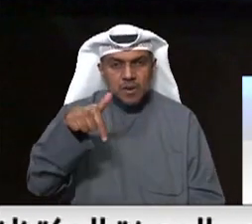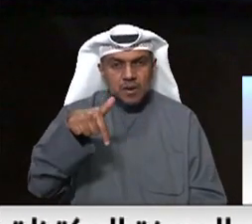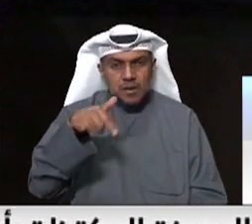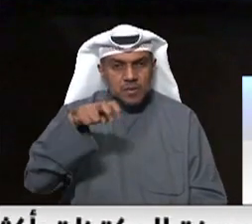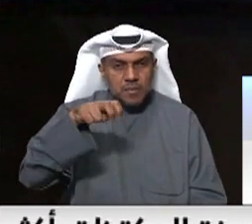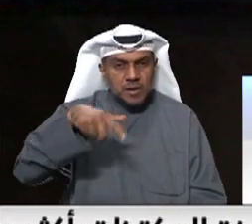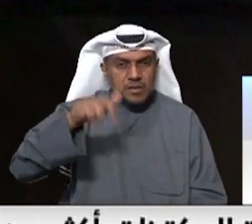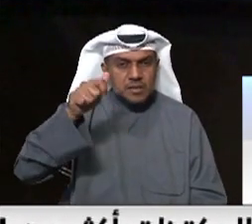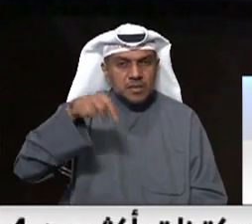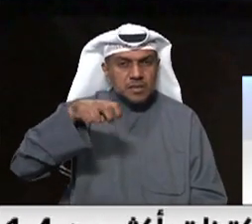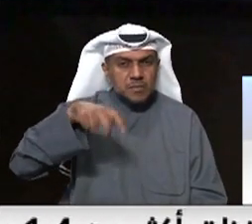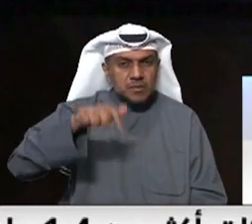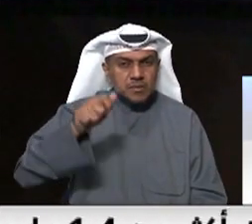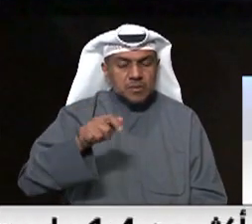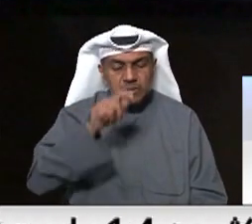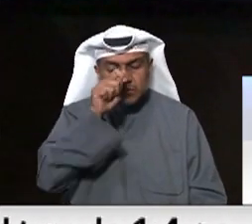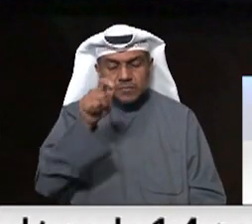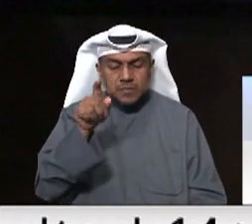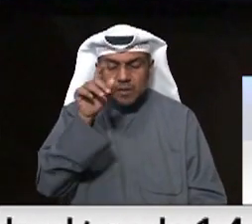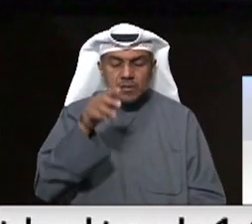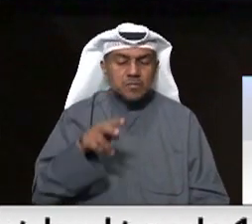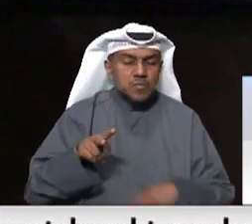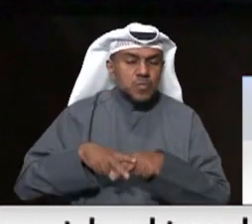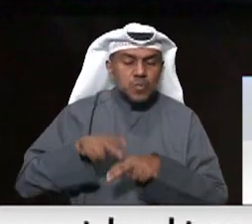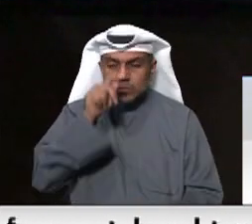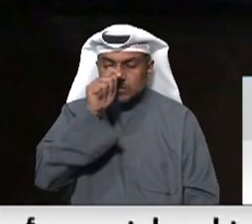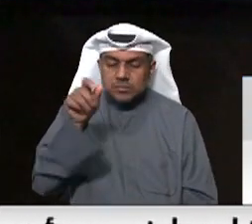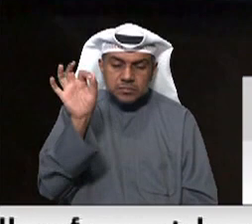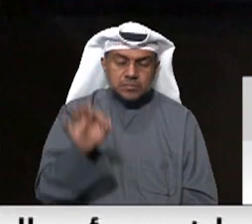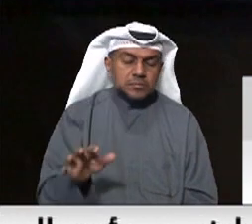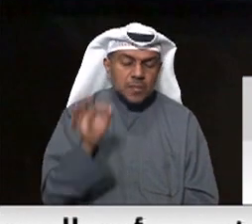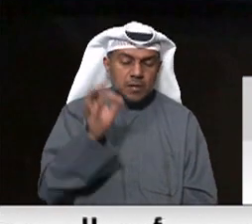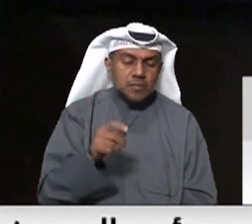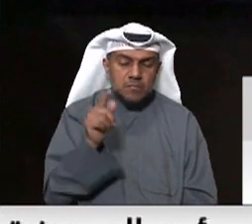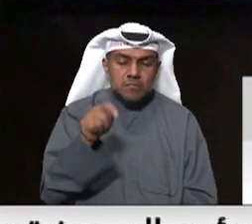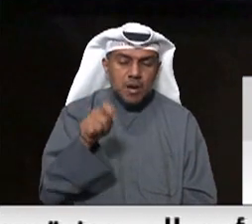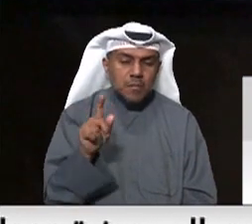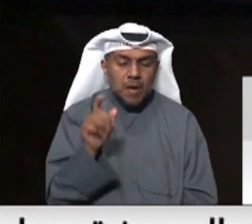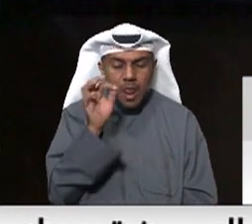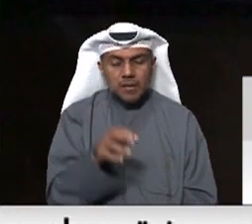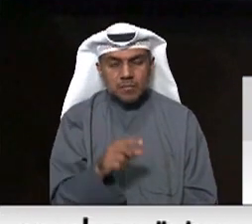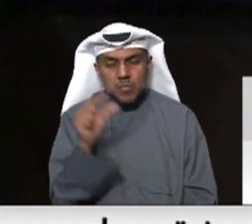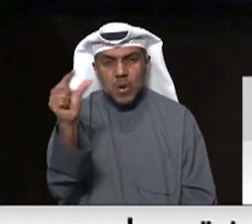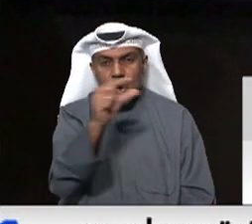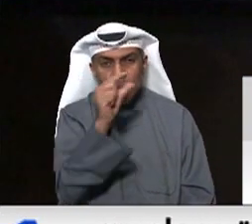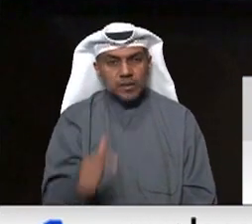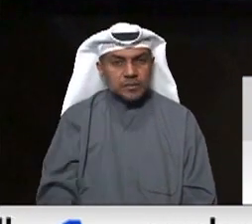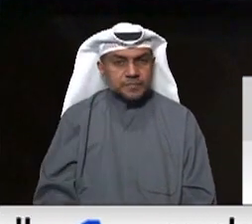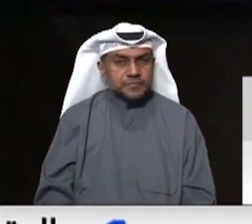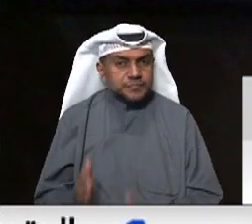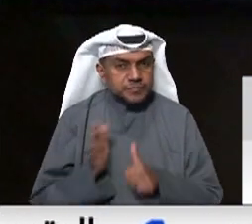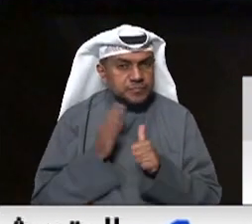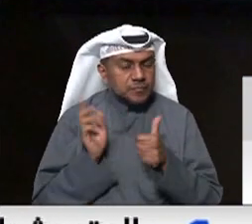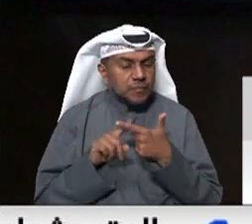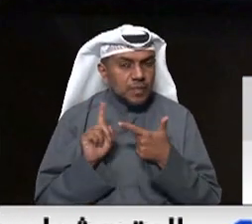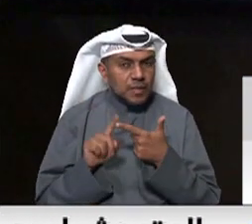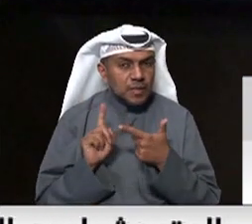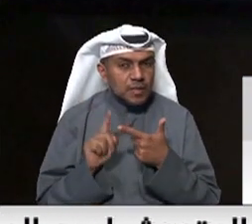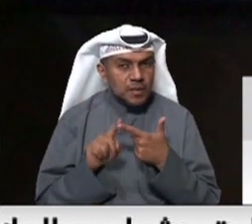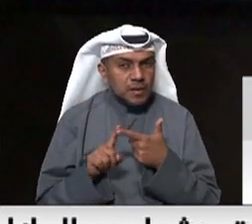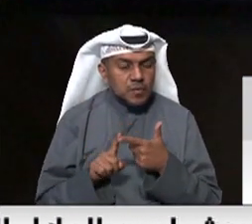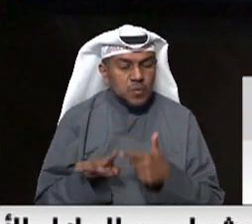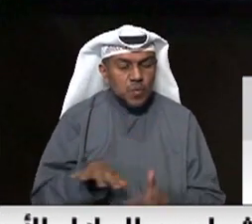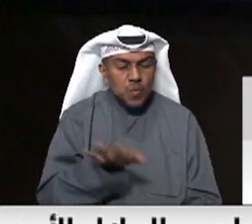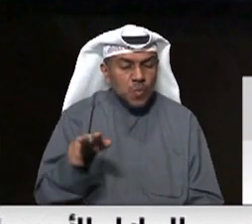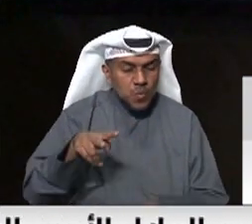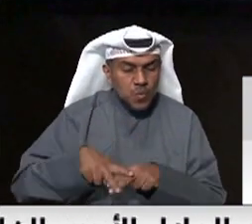وبالتالي سنسا اسرائيل ليس فقط امام المحكمه الجنائيه الدوليه وانما سنلاحق ونسائي اسرائيل ومجرمي الحرب